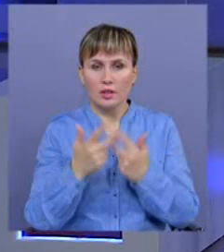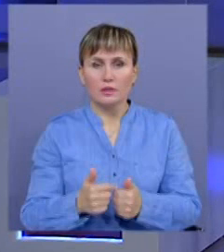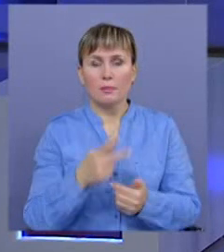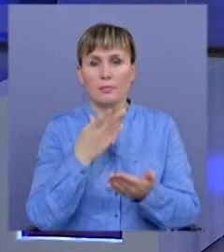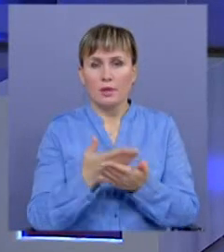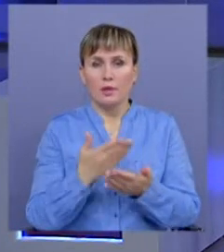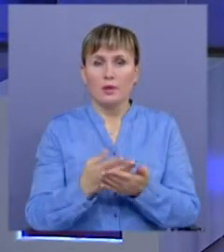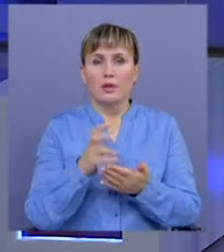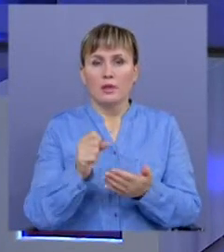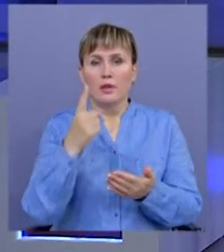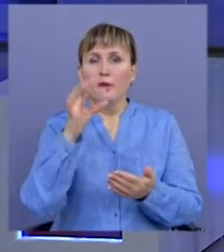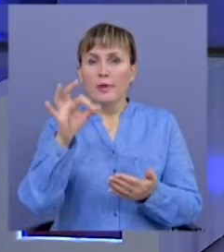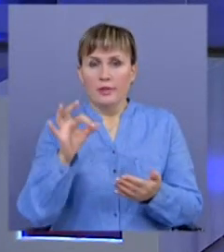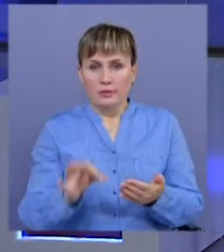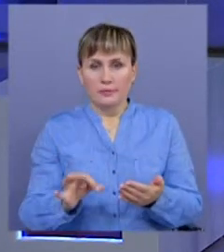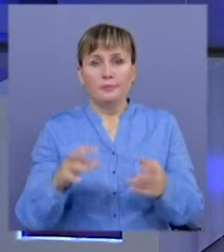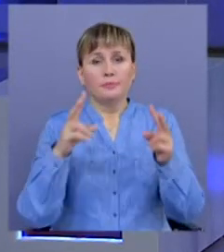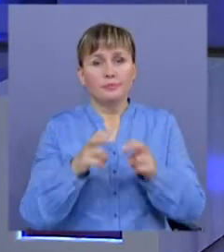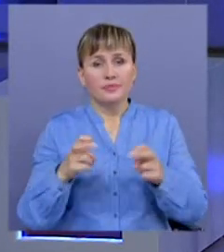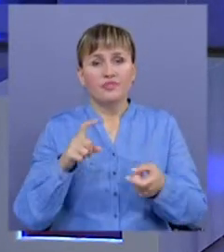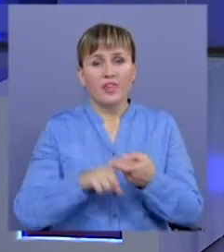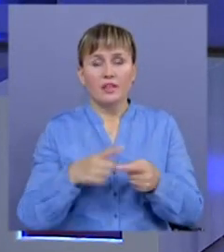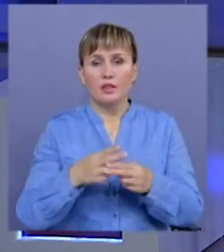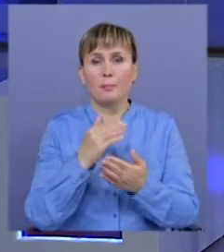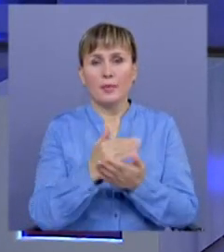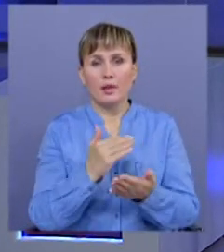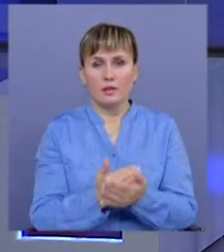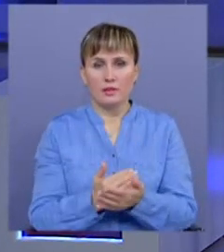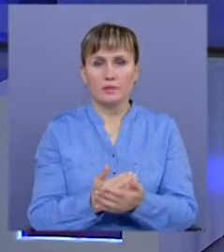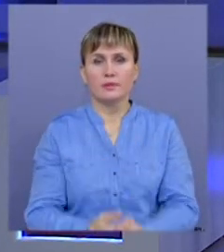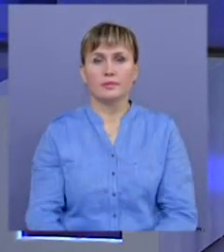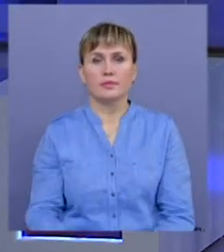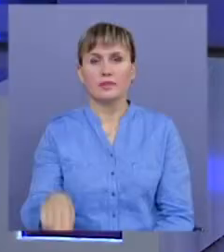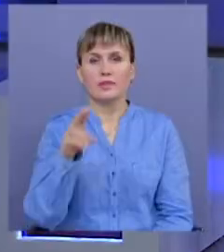показатель поднялся на 1%. Эксперты связывают это с программой «Денсаулок».